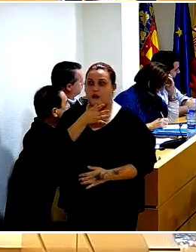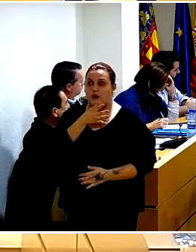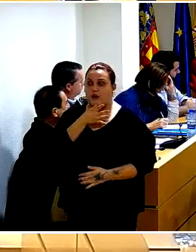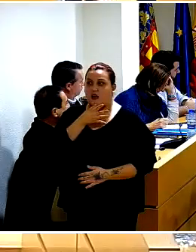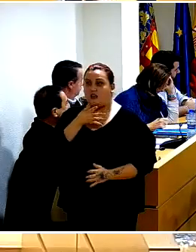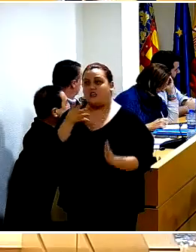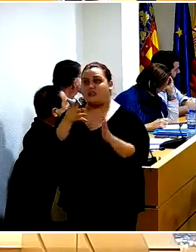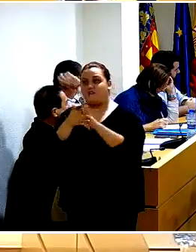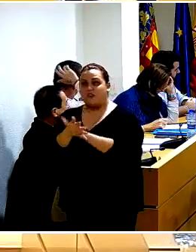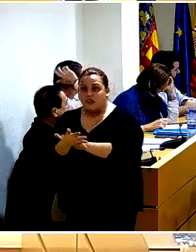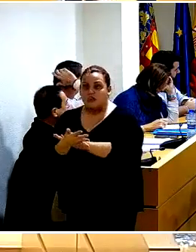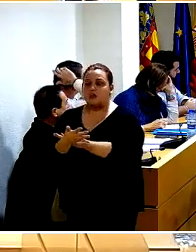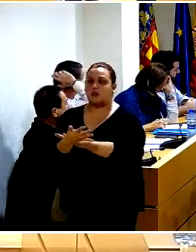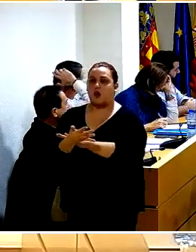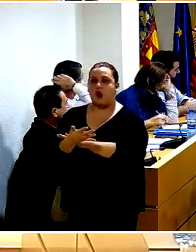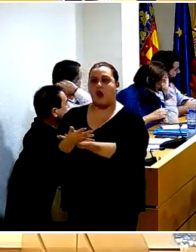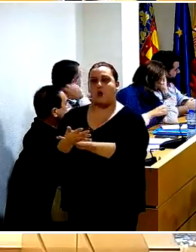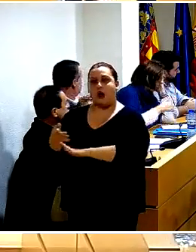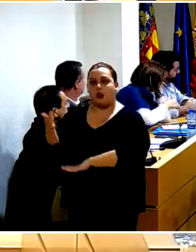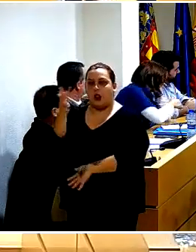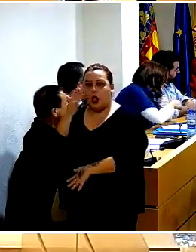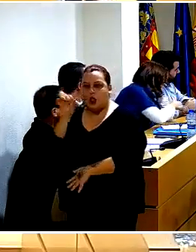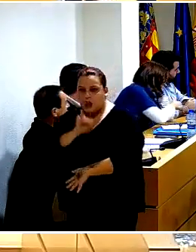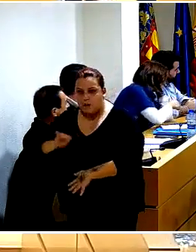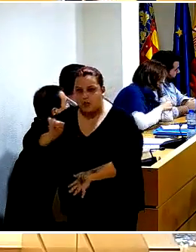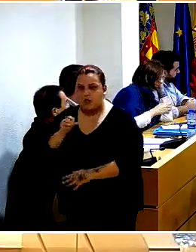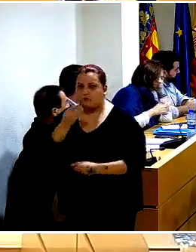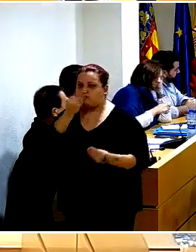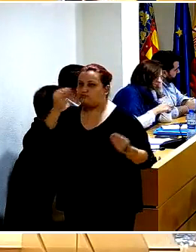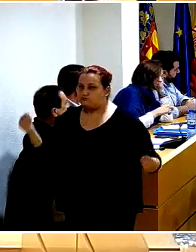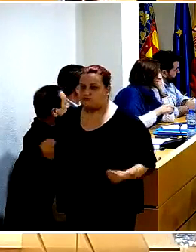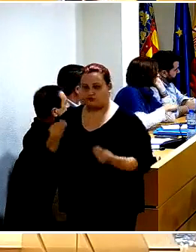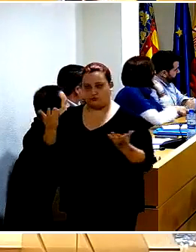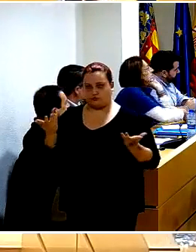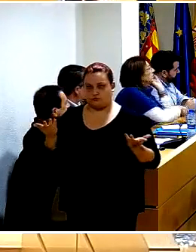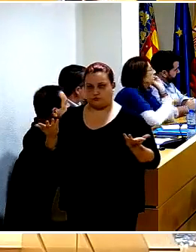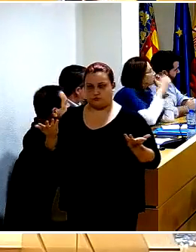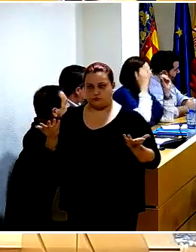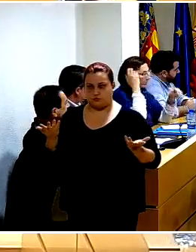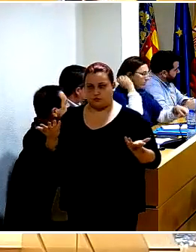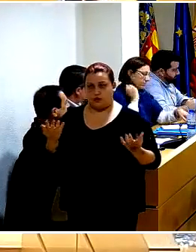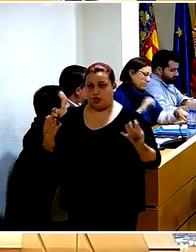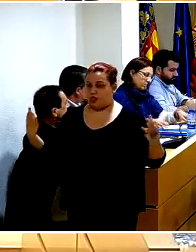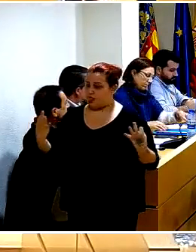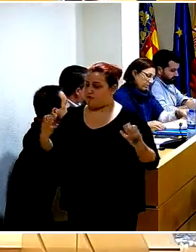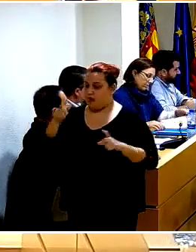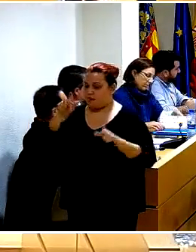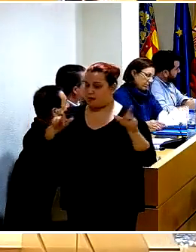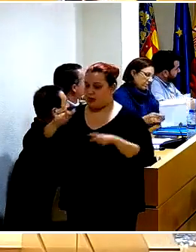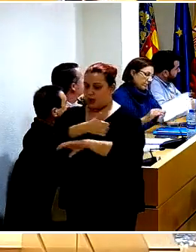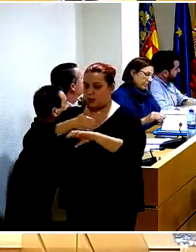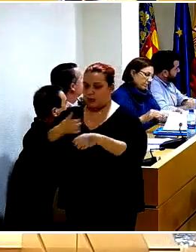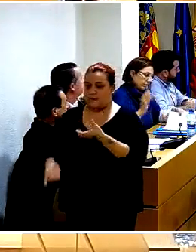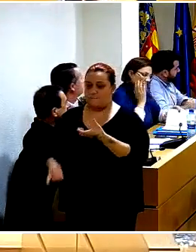de que cada vegada la neteja millore i que fem partícips a tota la ciutadania de mantindre net